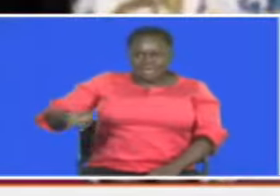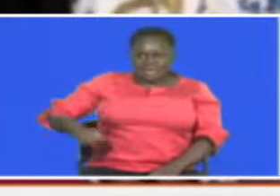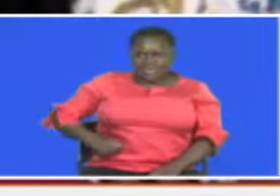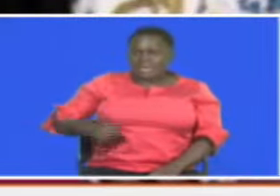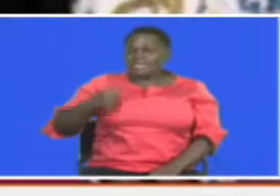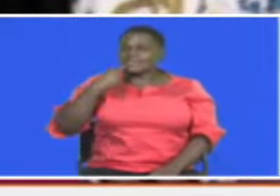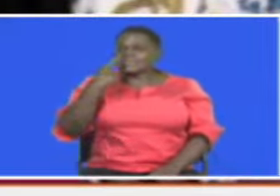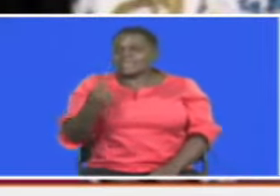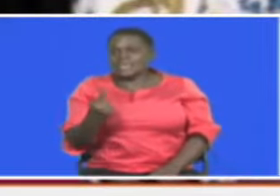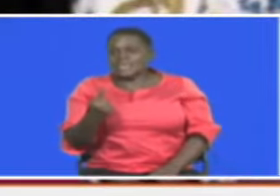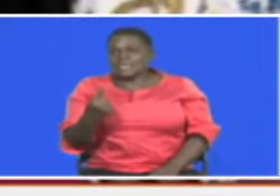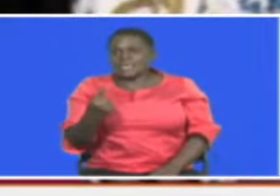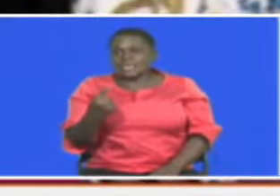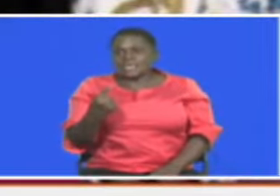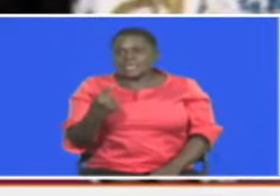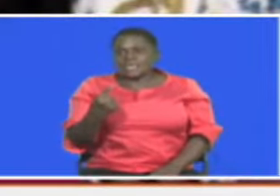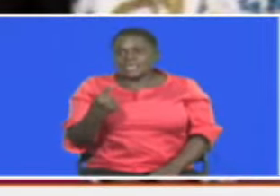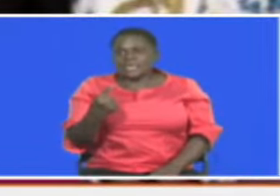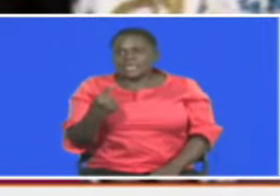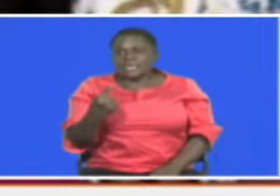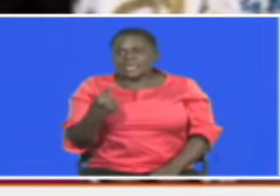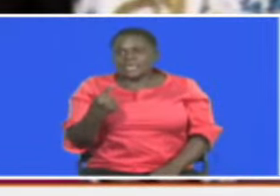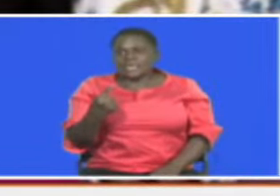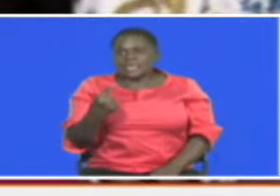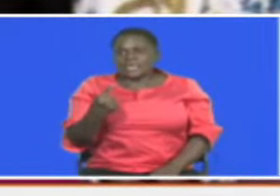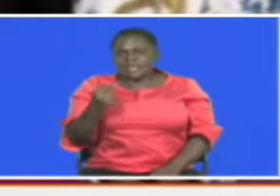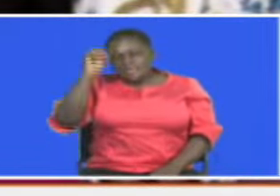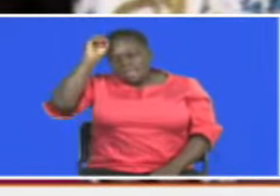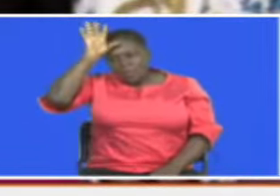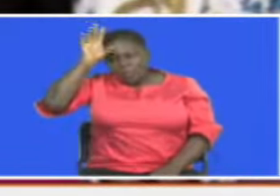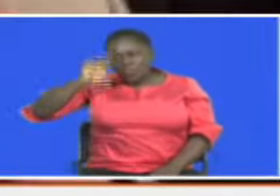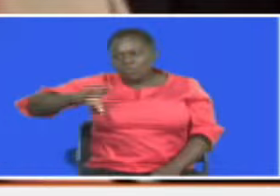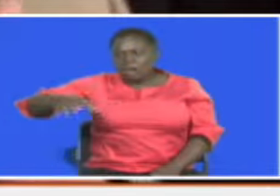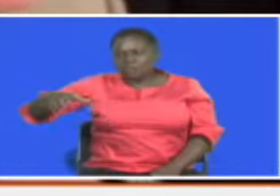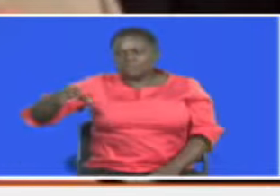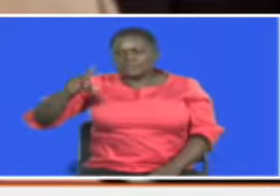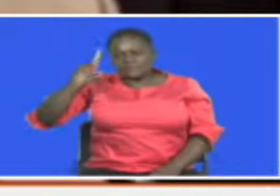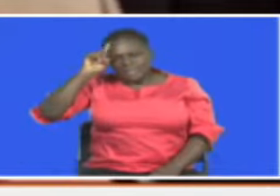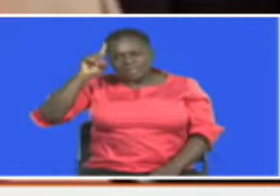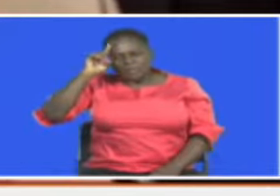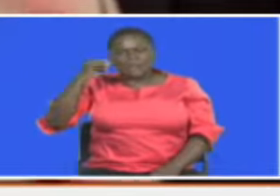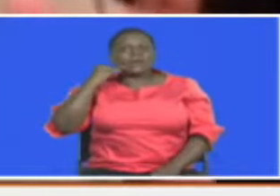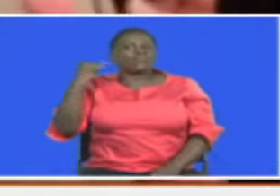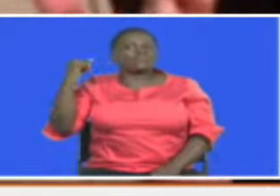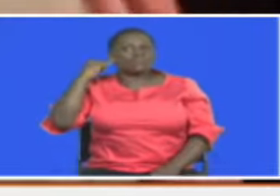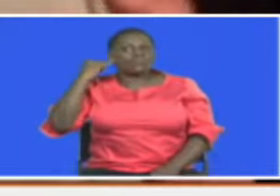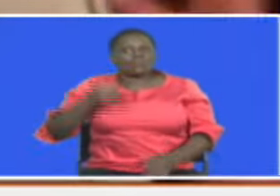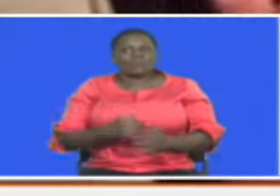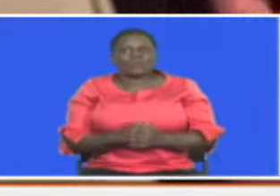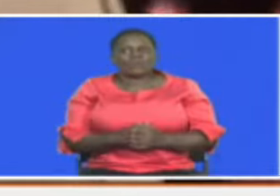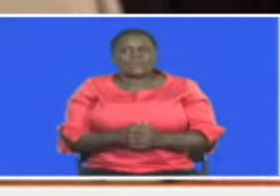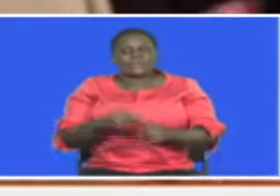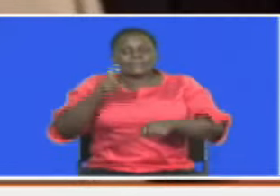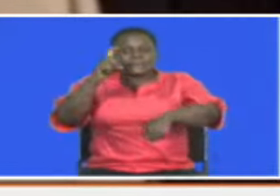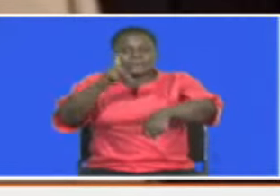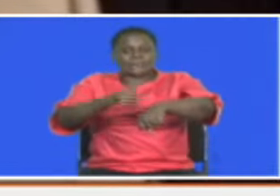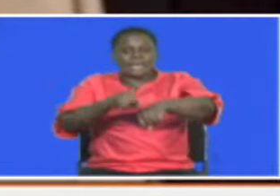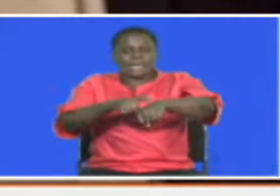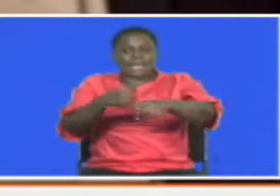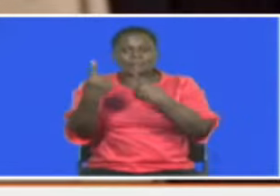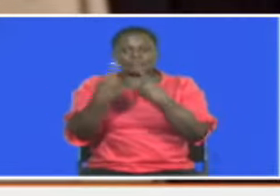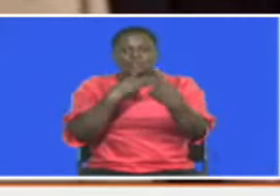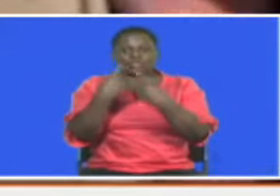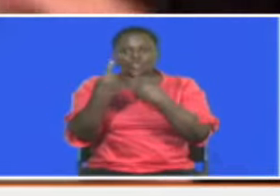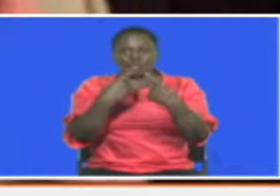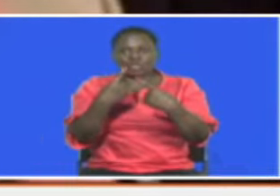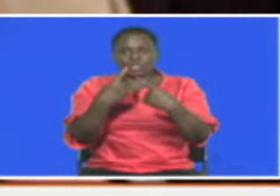wangwa John me Na tabha karanja Wa kaunti Za kiambuu nyandarwa Na nakuru mtawalia wakati Wa mazungumzo